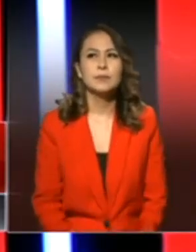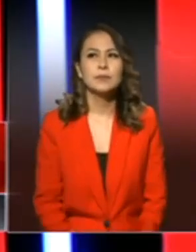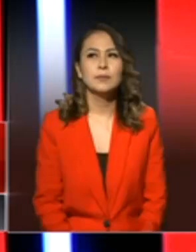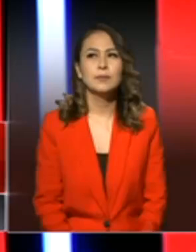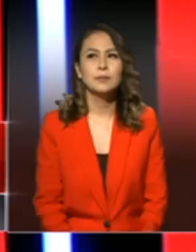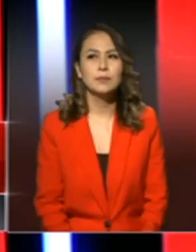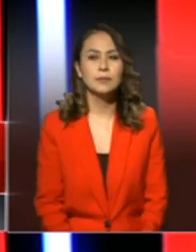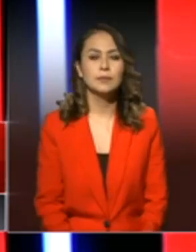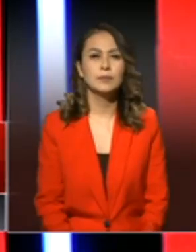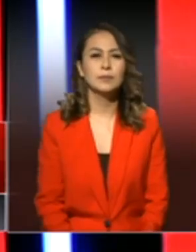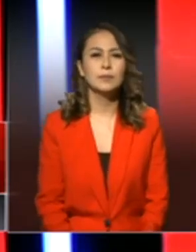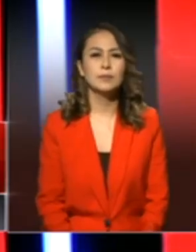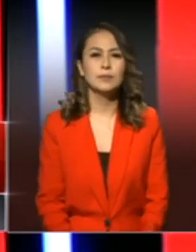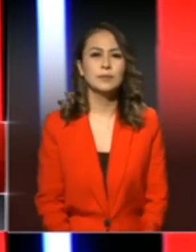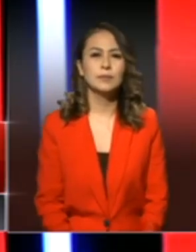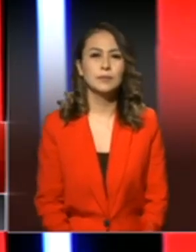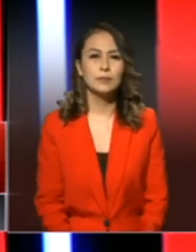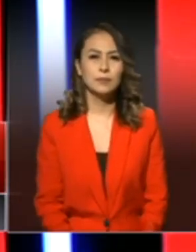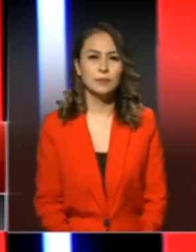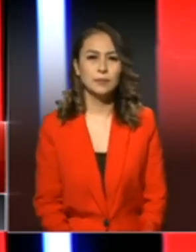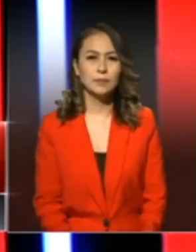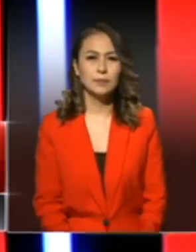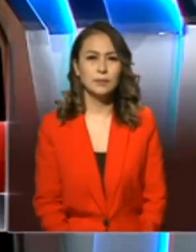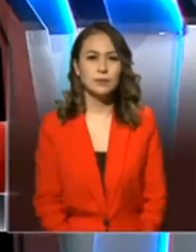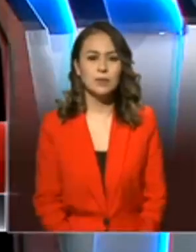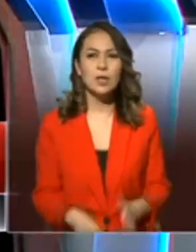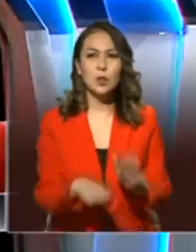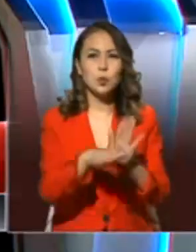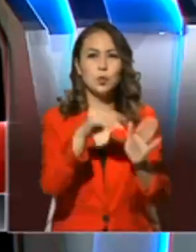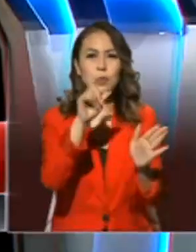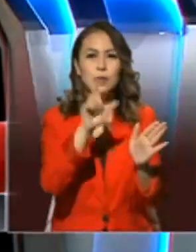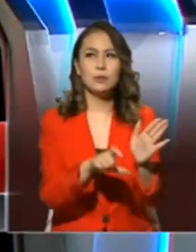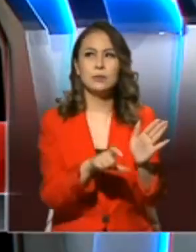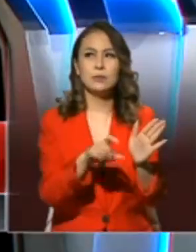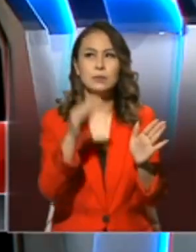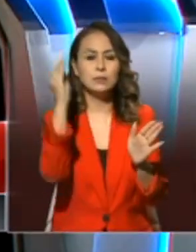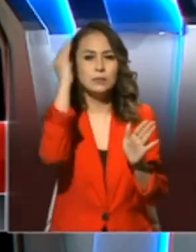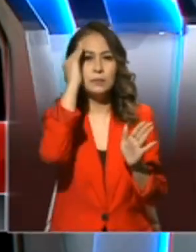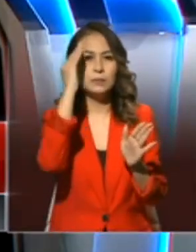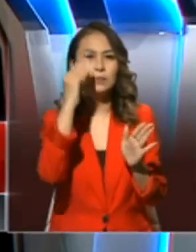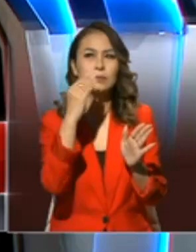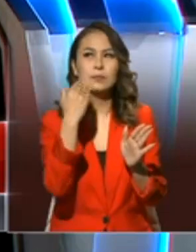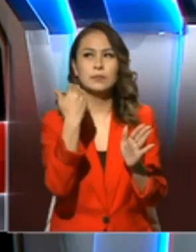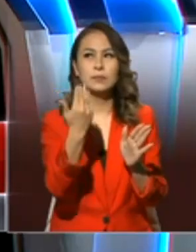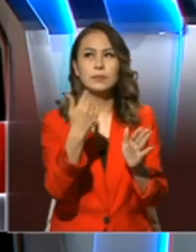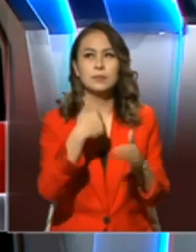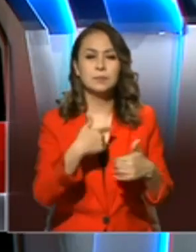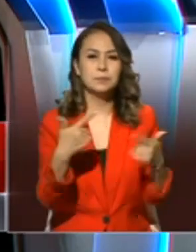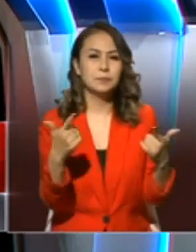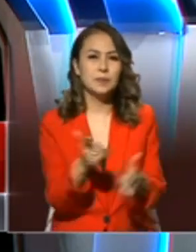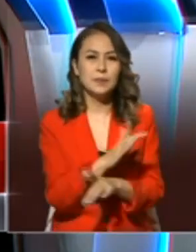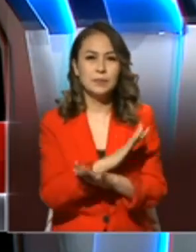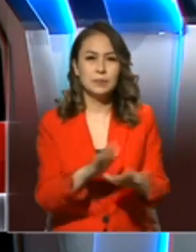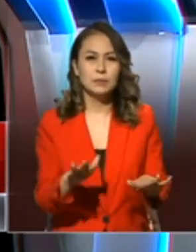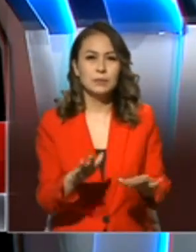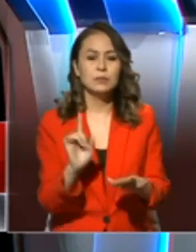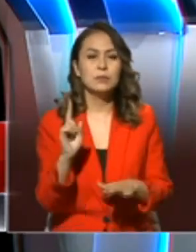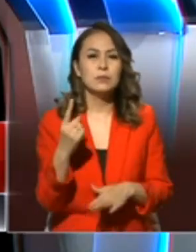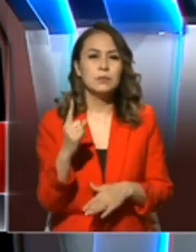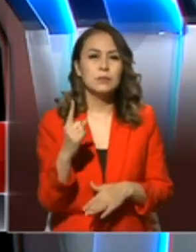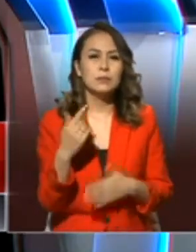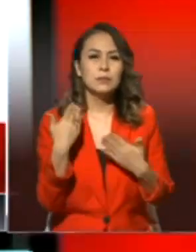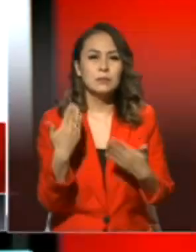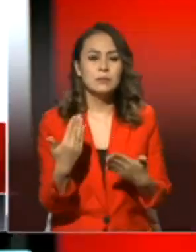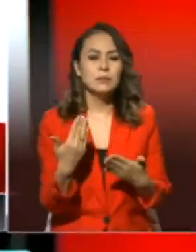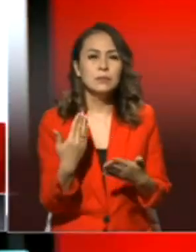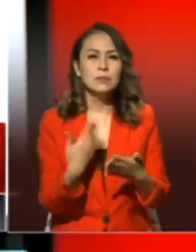ханым. Иә, енді депутаттың бұл ойымен біз мүлдем келіспейміз, өйткені бұл